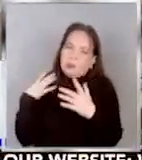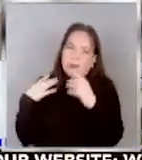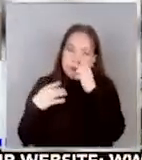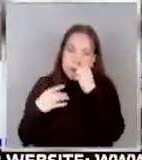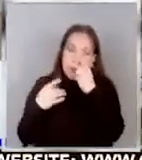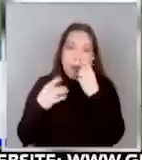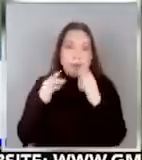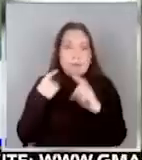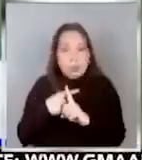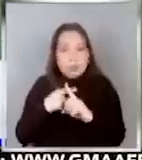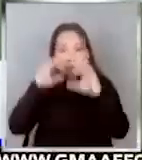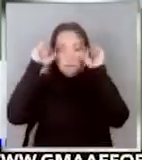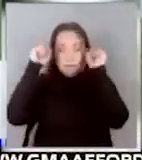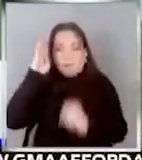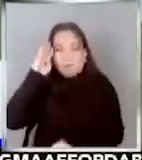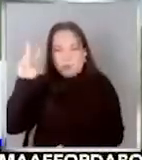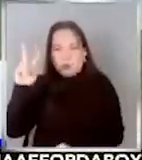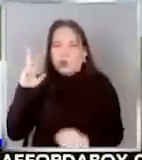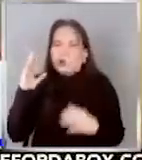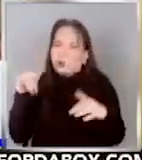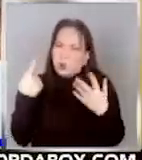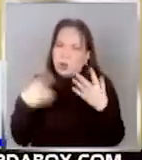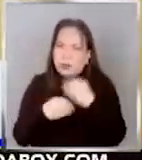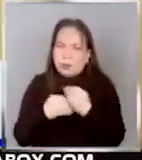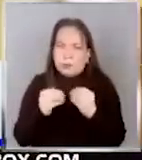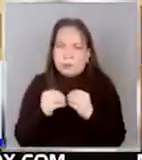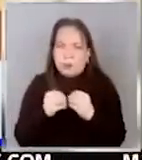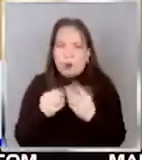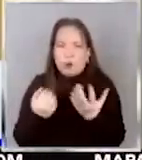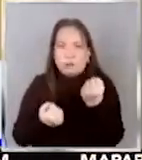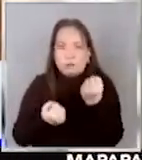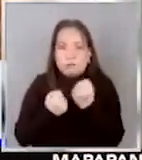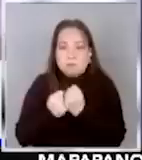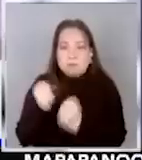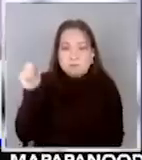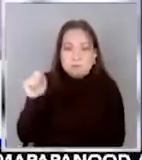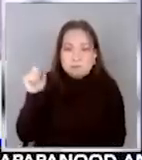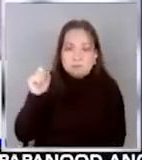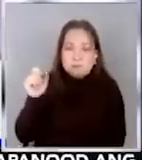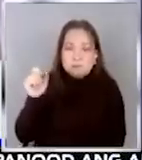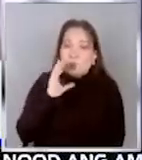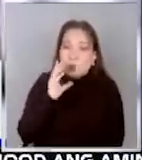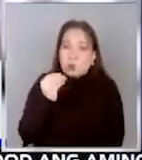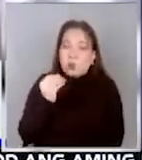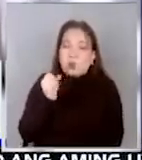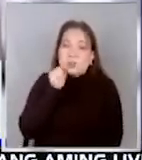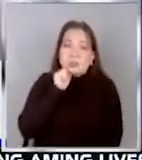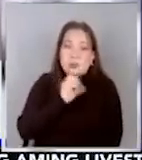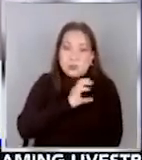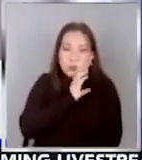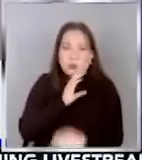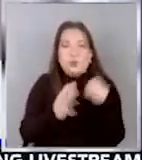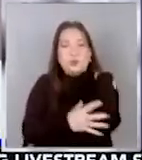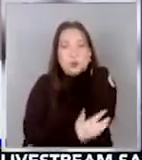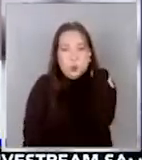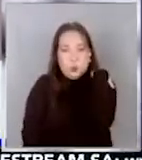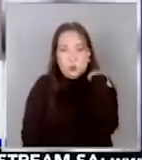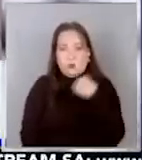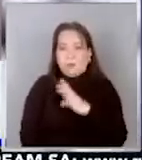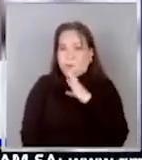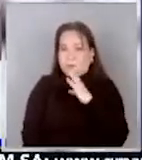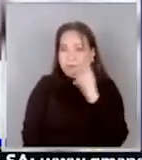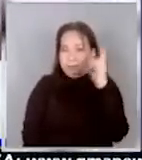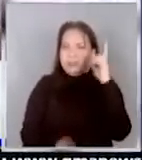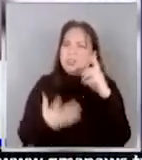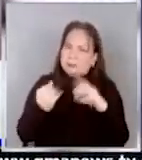ng DSWD na tumutulong naman sa mga mahihirap na senior citizens. Let us also enhance the social pension program for